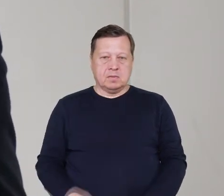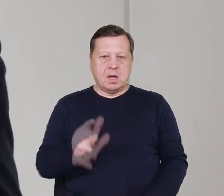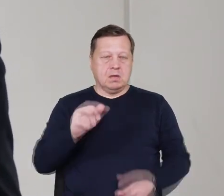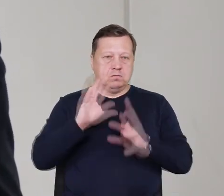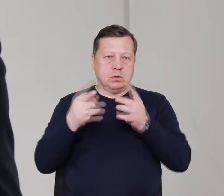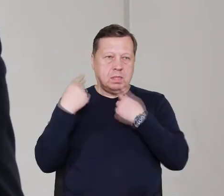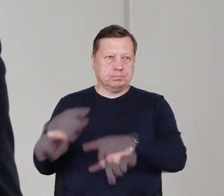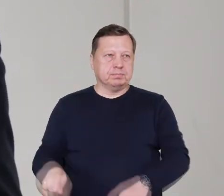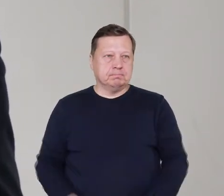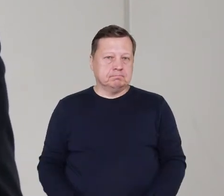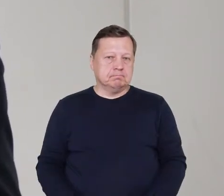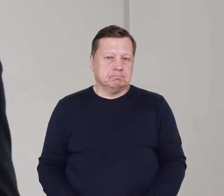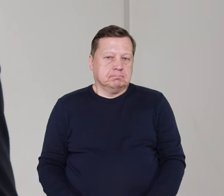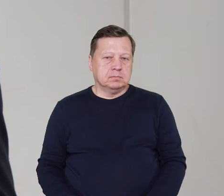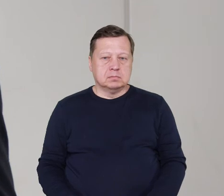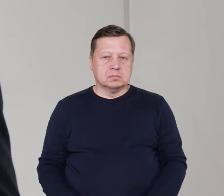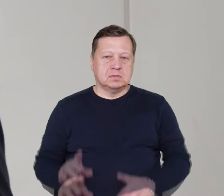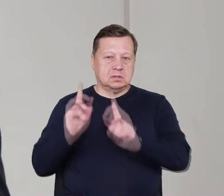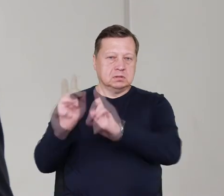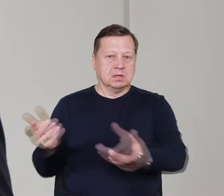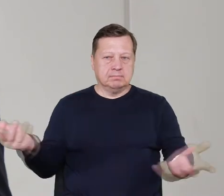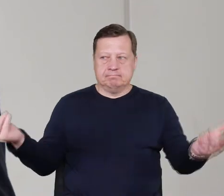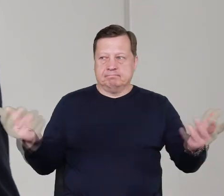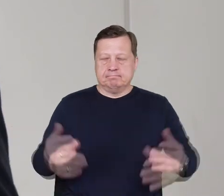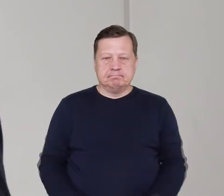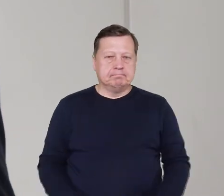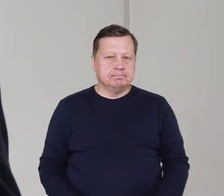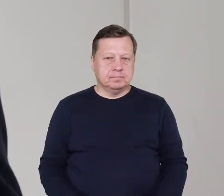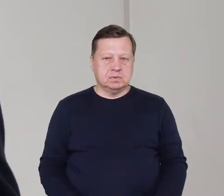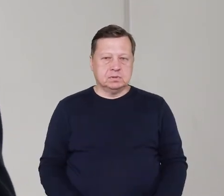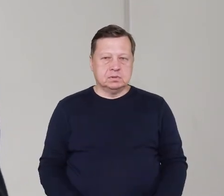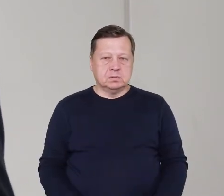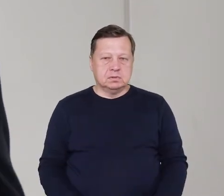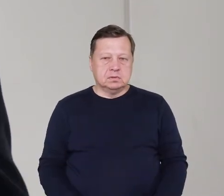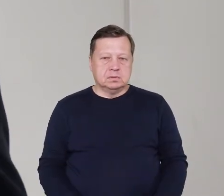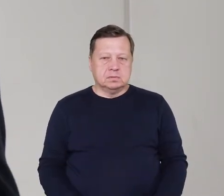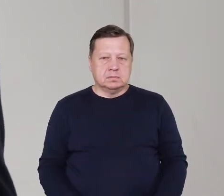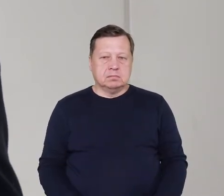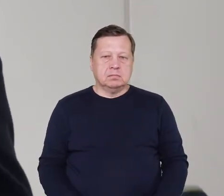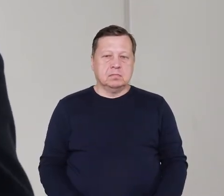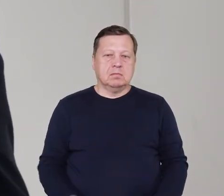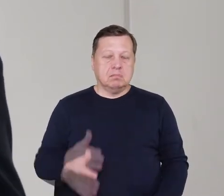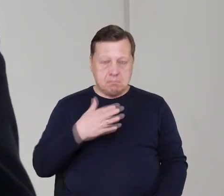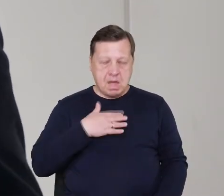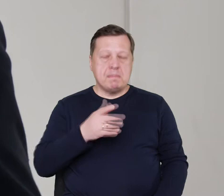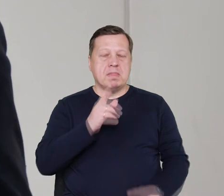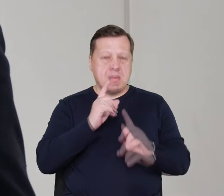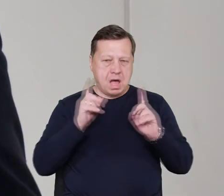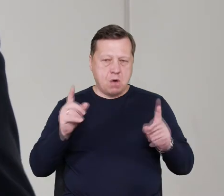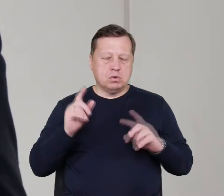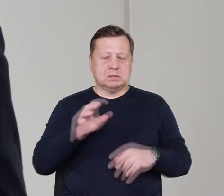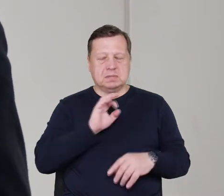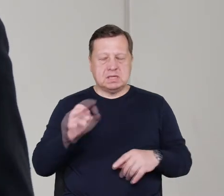zajmuje tak naprawdę pełno myśli trochę robimy tam mamy do ramy nauczycieli specjalnych tak dalej